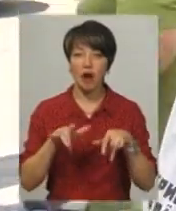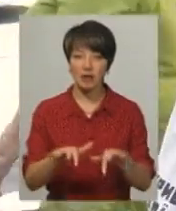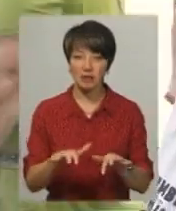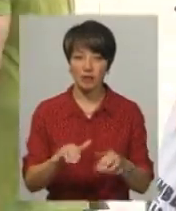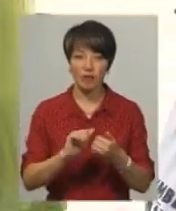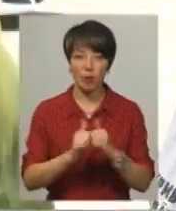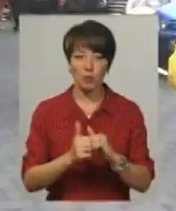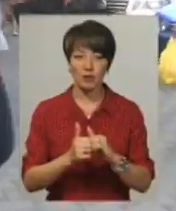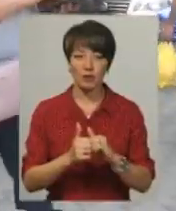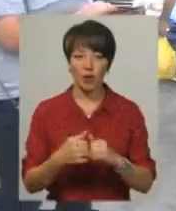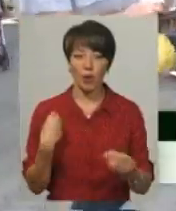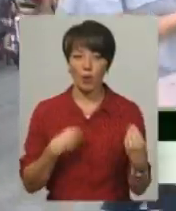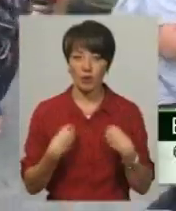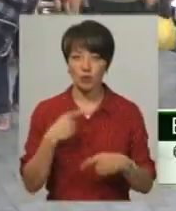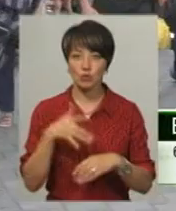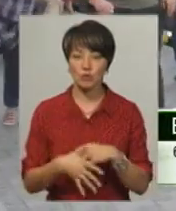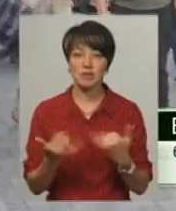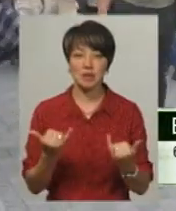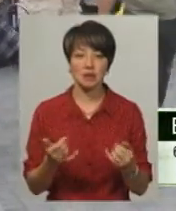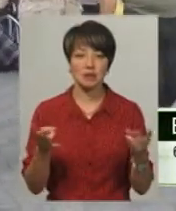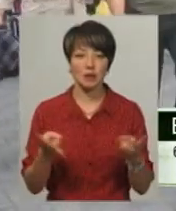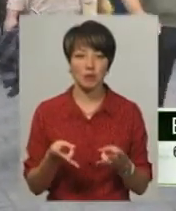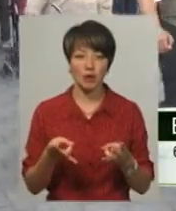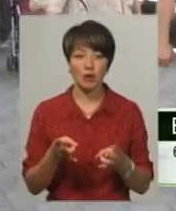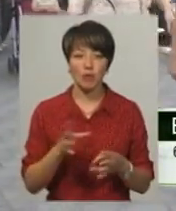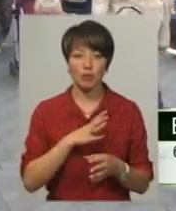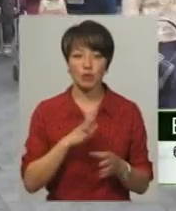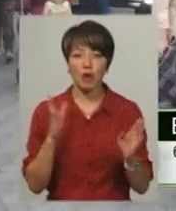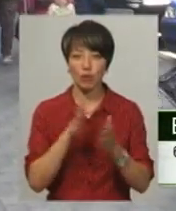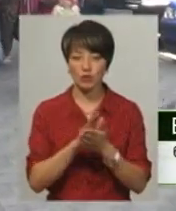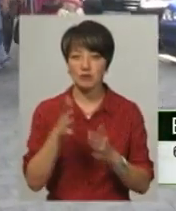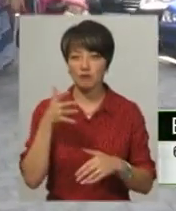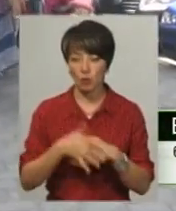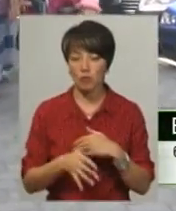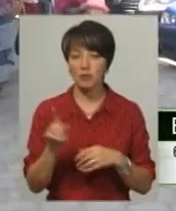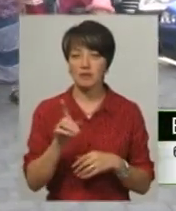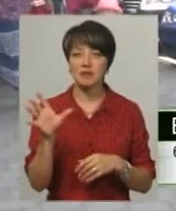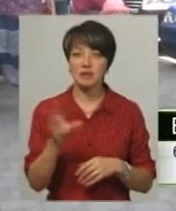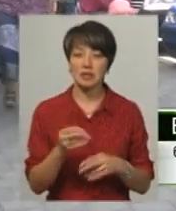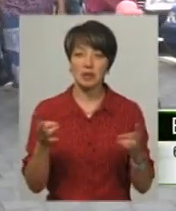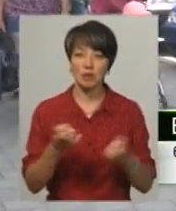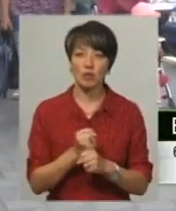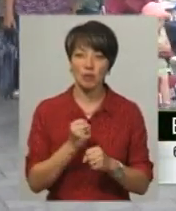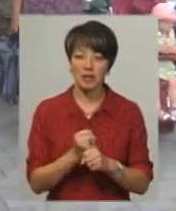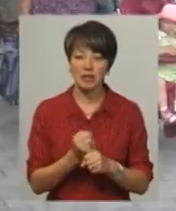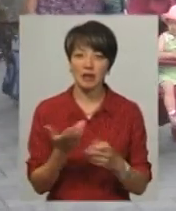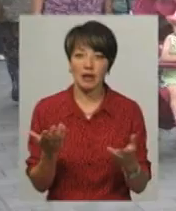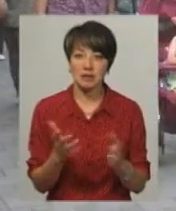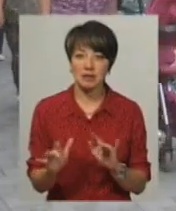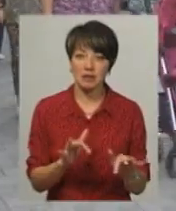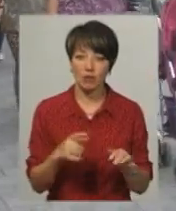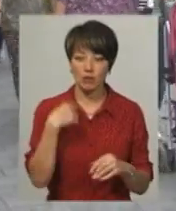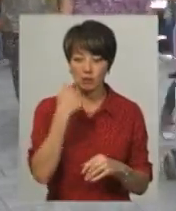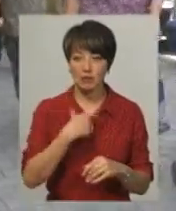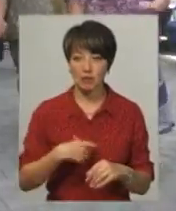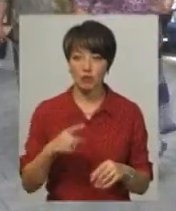в обміні одягом. Всі розуміють зараз, що треба бути екологічно свідомим, і всі розуміють, що треба робити якісь кроки особисто від